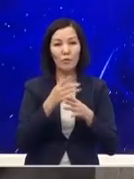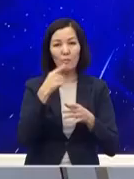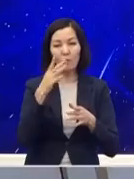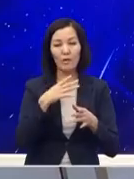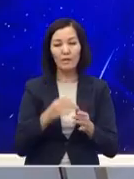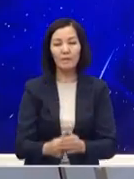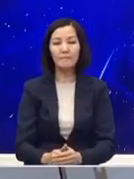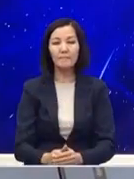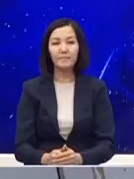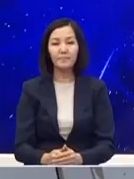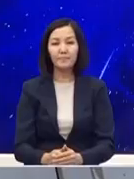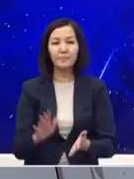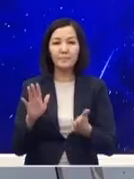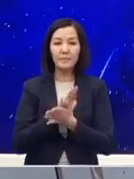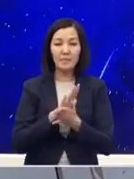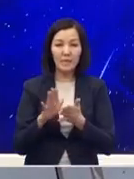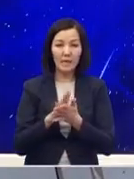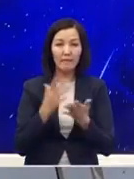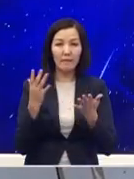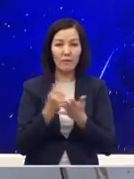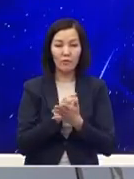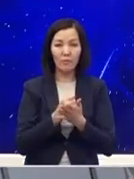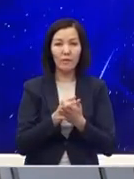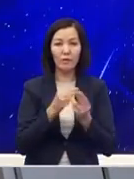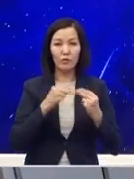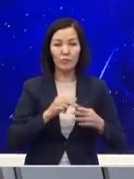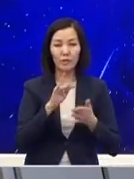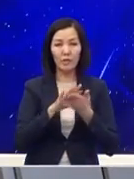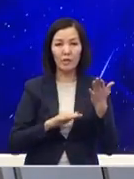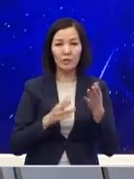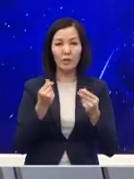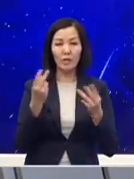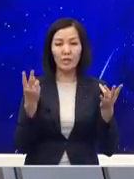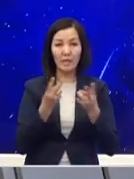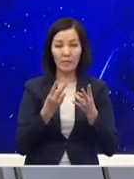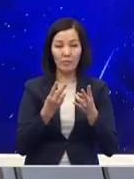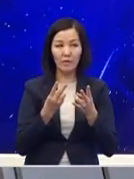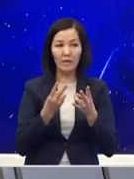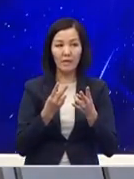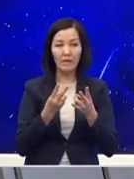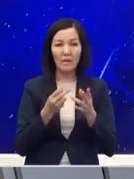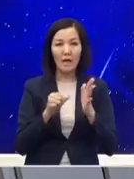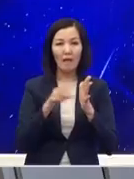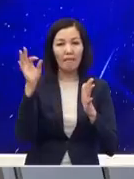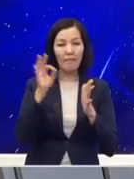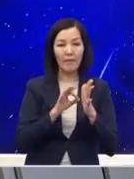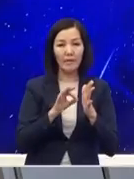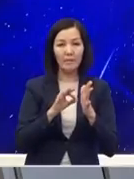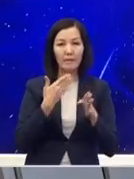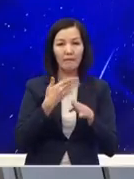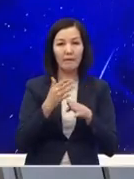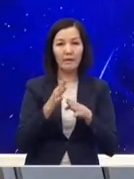айтады. Сол грантты ары қарай енді жалғастыра жұмысты жүргізу үшін қаржы керек болды да, 6%-менен